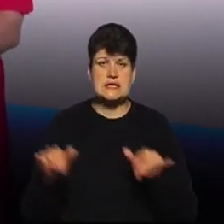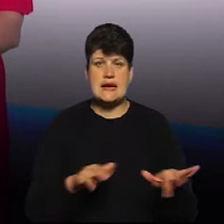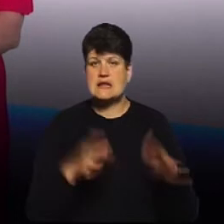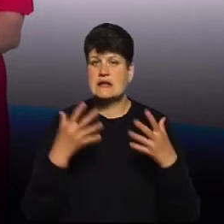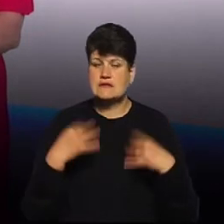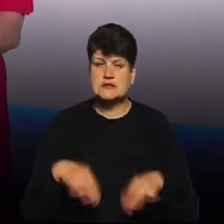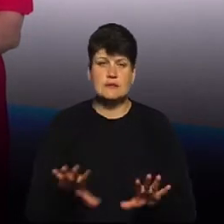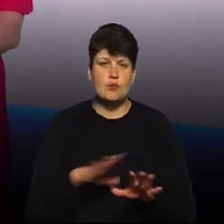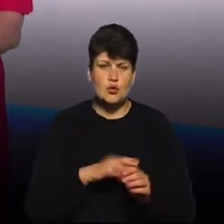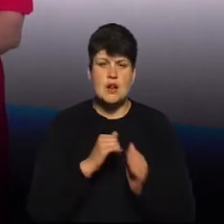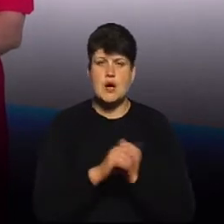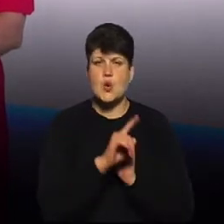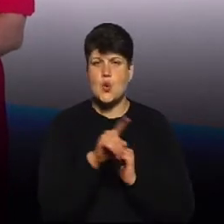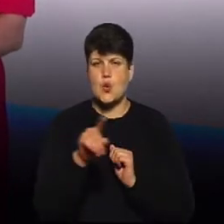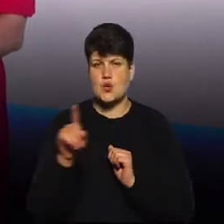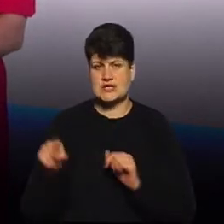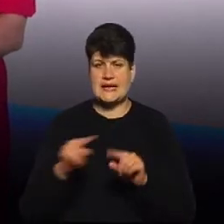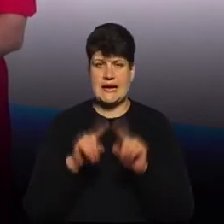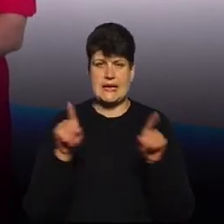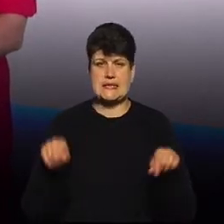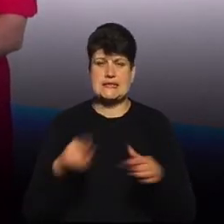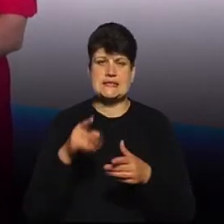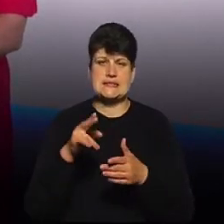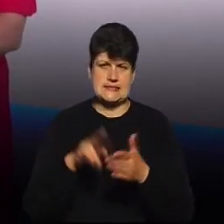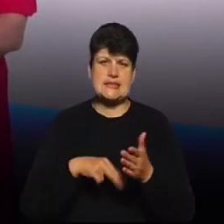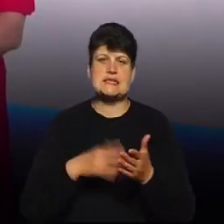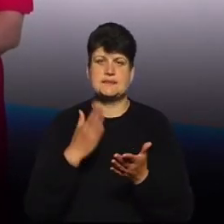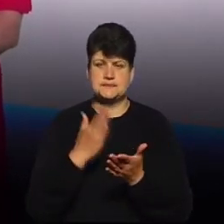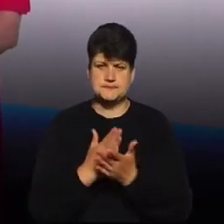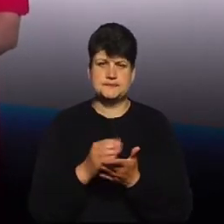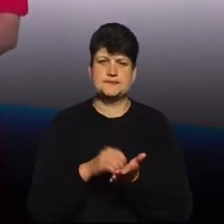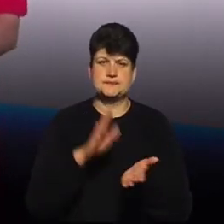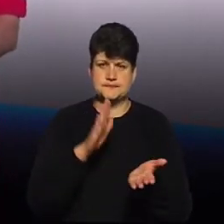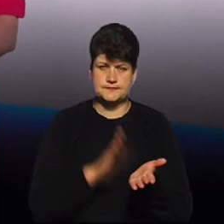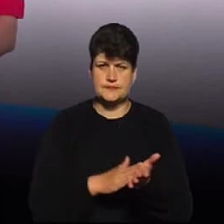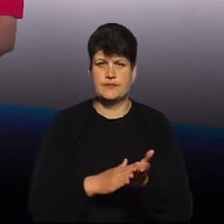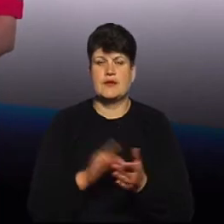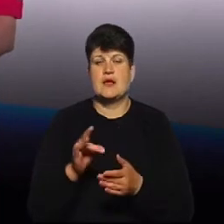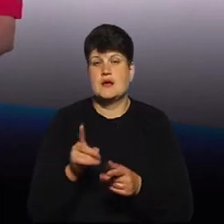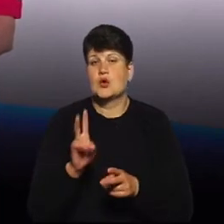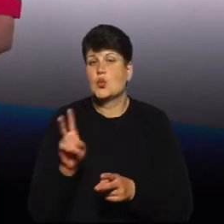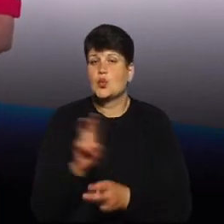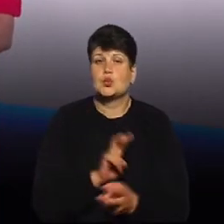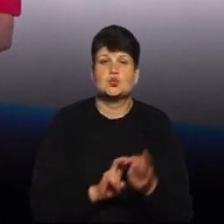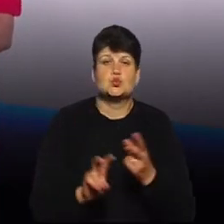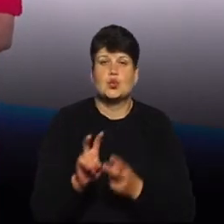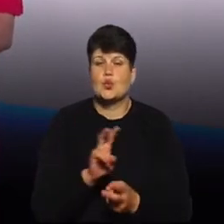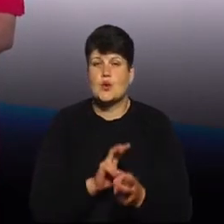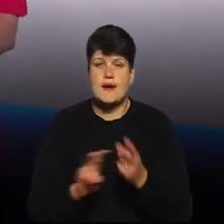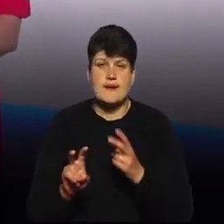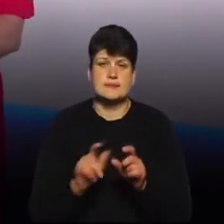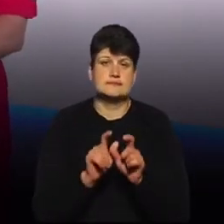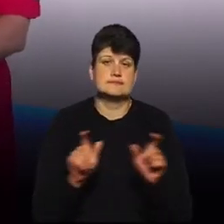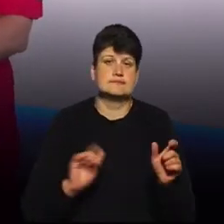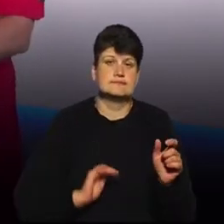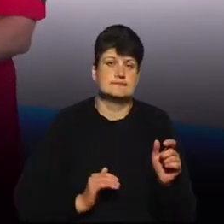ліцензіат був зареєстрований в такому реєстрі, і якщо я турист, який шукає собі туроператора або турагента, він завжди міг знайти його в